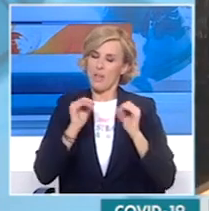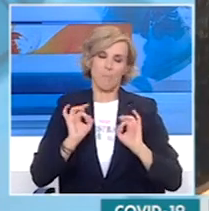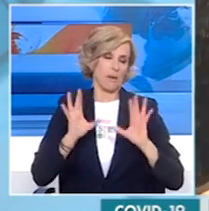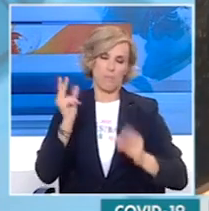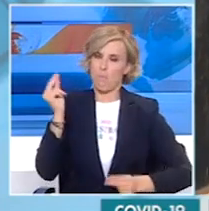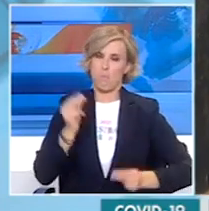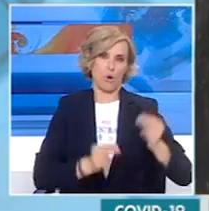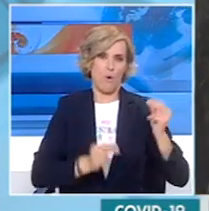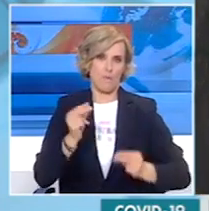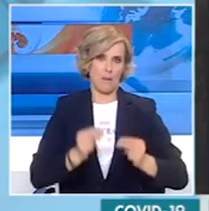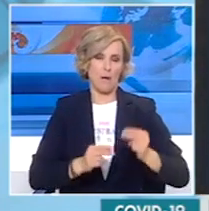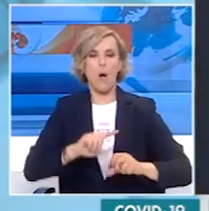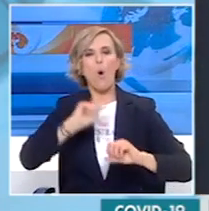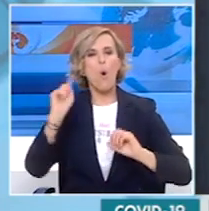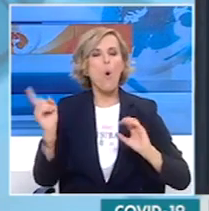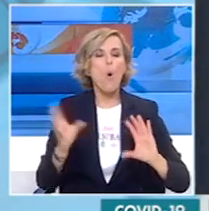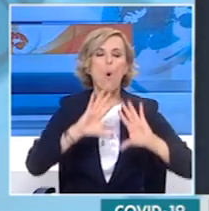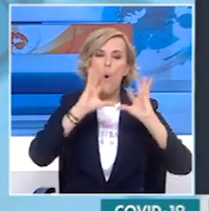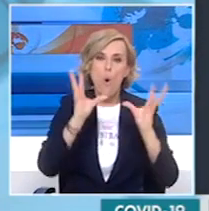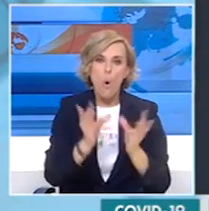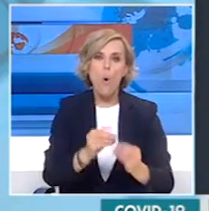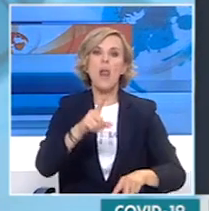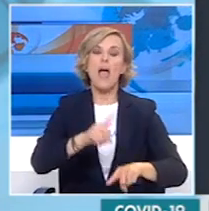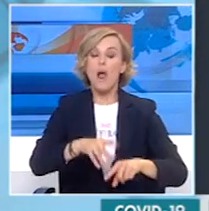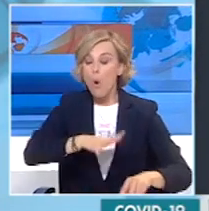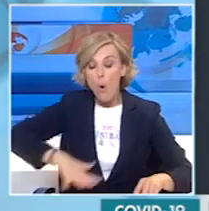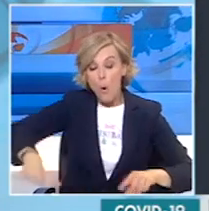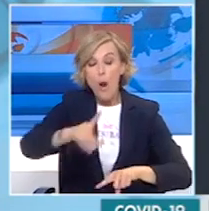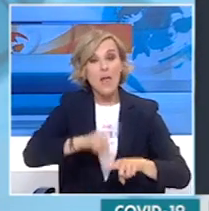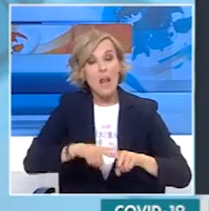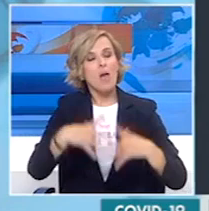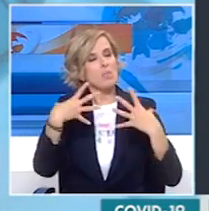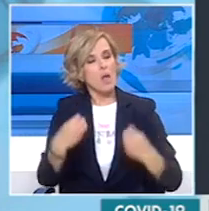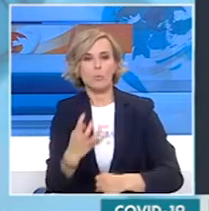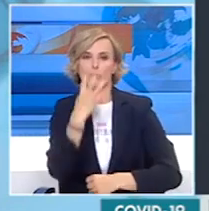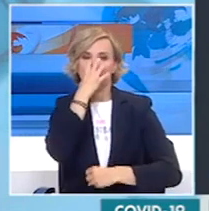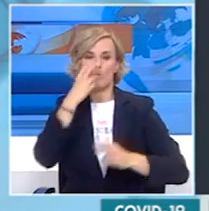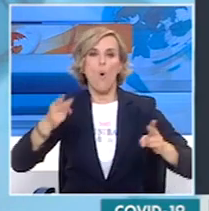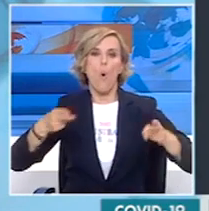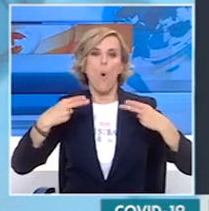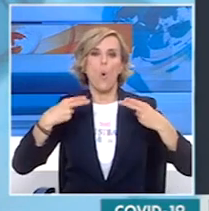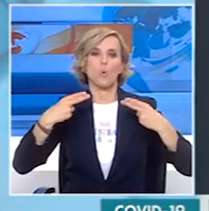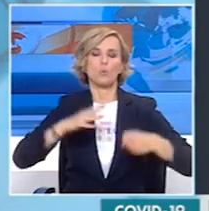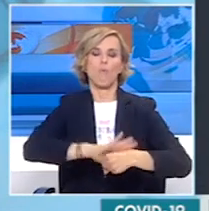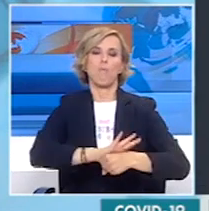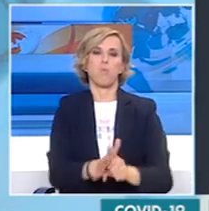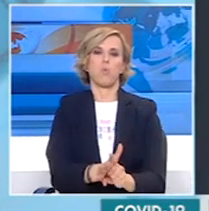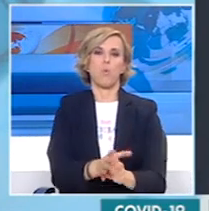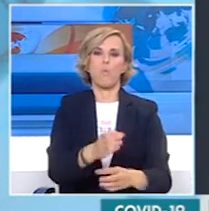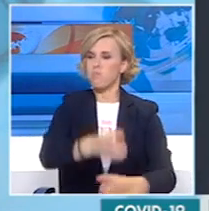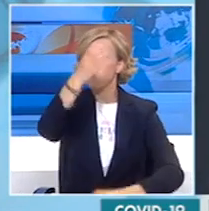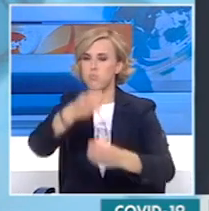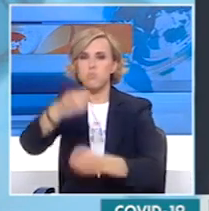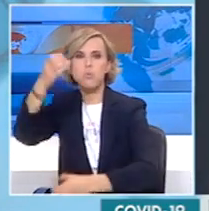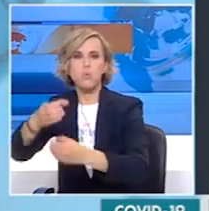ιατρικά αέρια και ειδικότερα το οξυγόνο στα νοσοκομεία της χώρας. Έχουν όλα σχεδιαστεί, προγραμματιστεί και ούτε υπάρχει ούτε